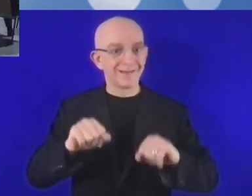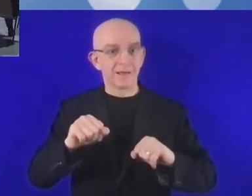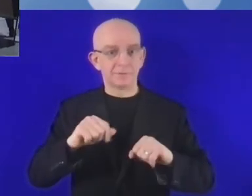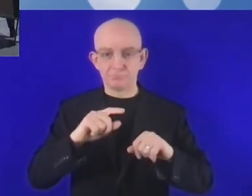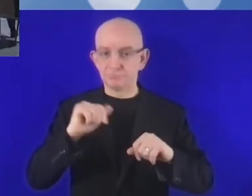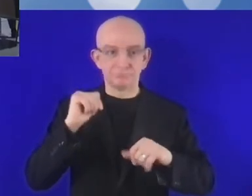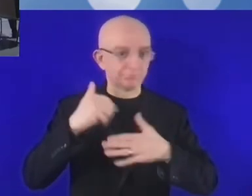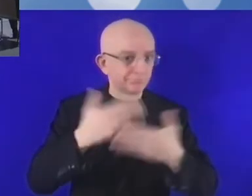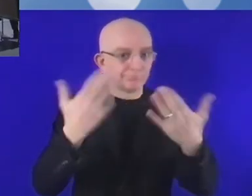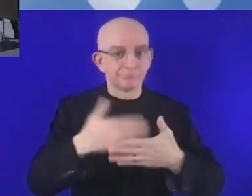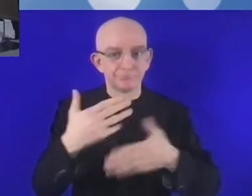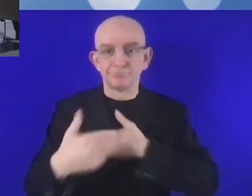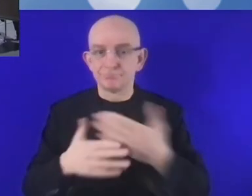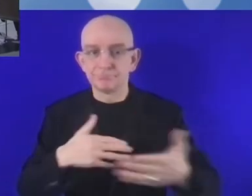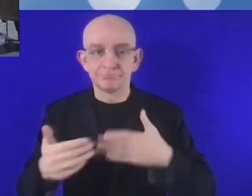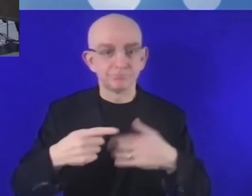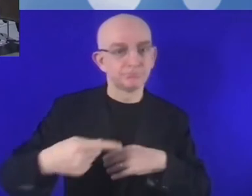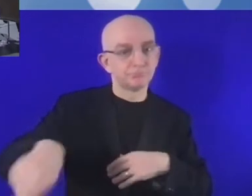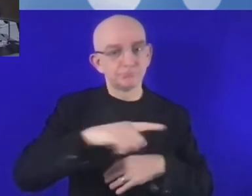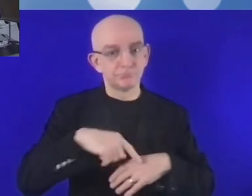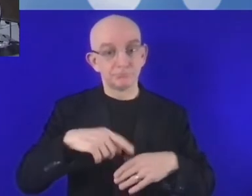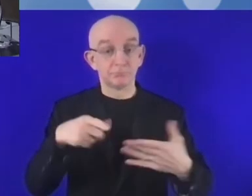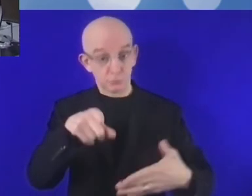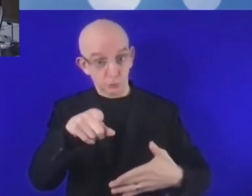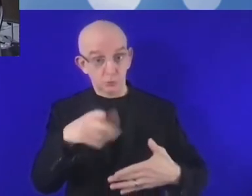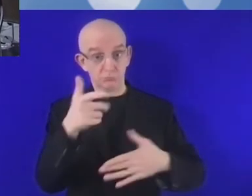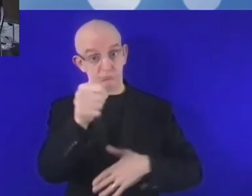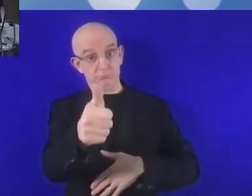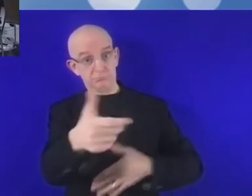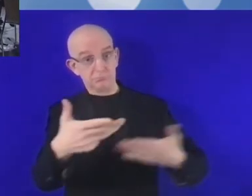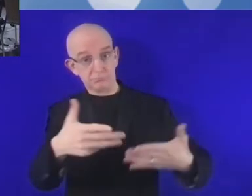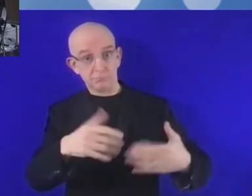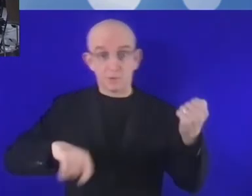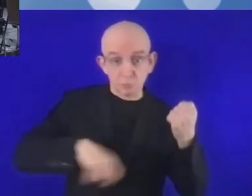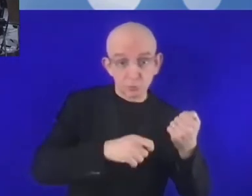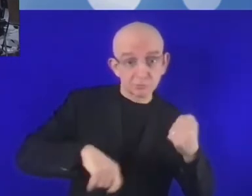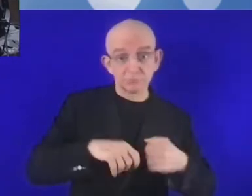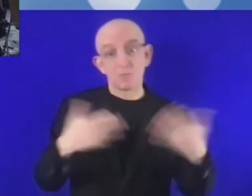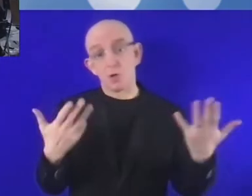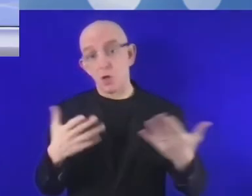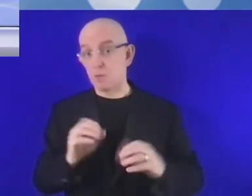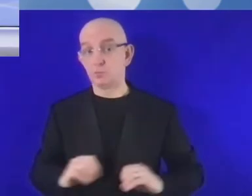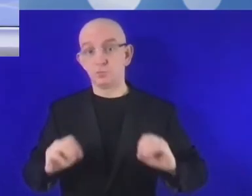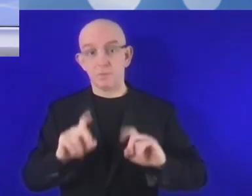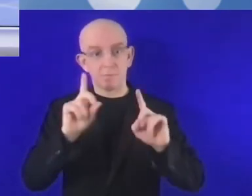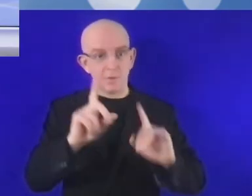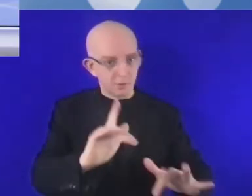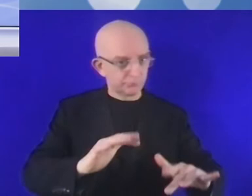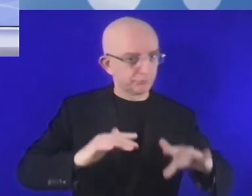مهما كنا نفهم الموسيقى أم لا فهي تؤثر فينا. فمن الناحية العلمية